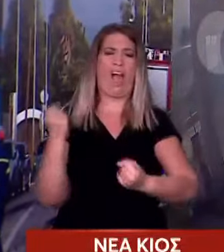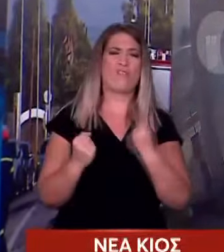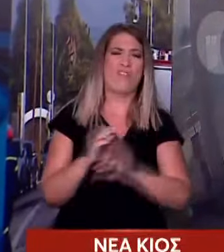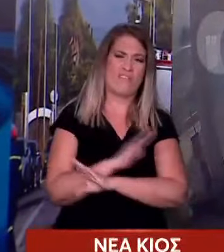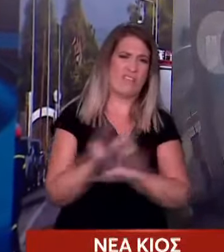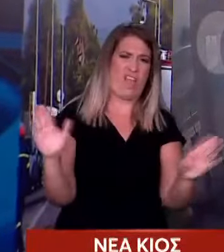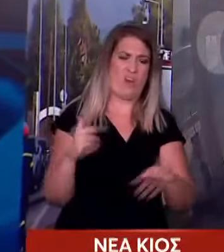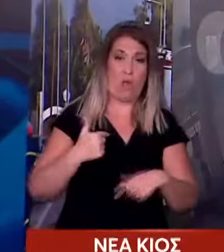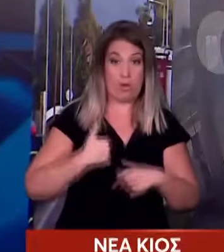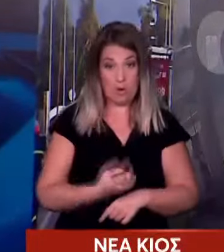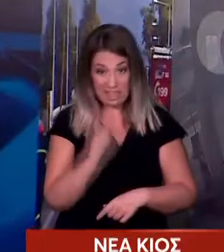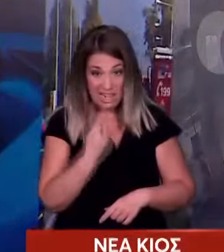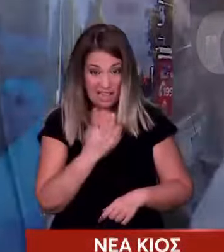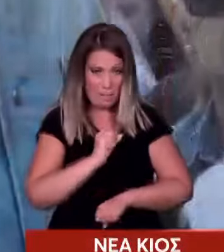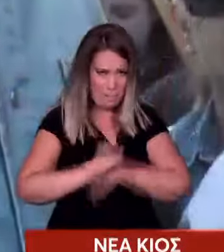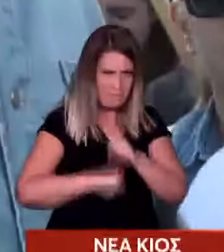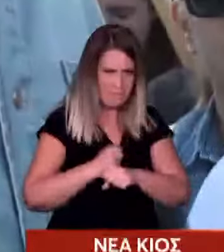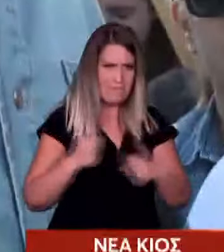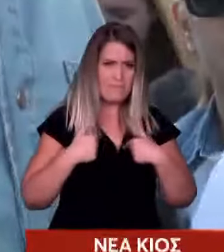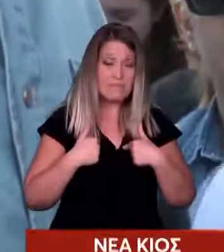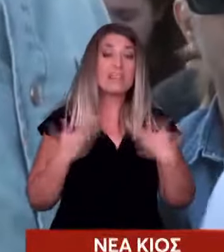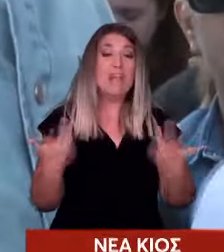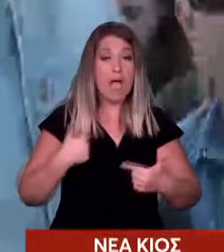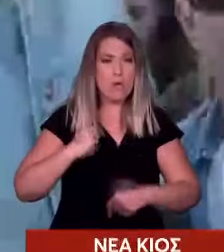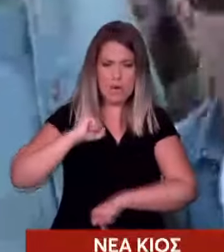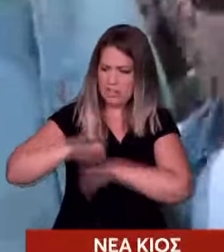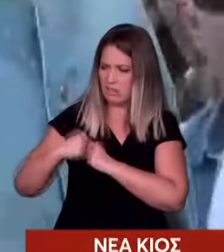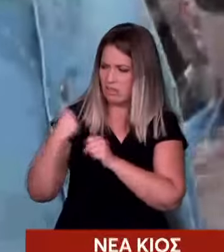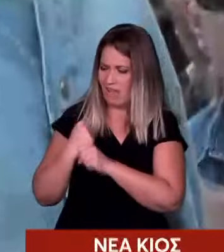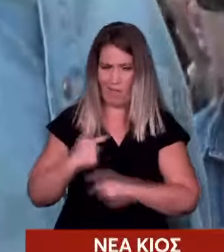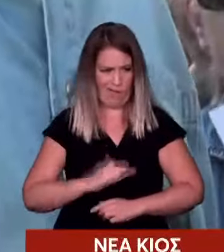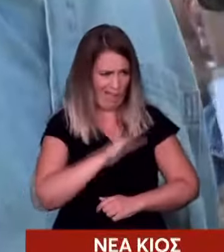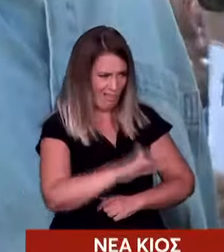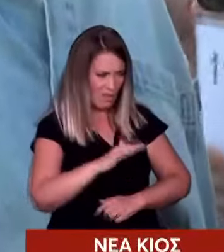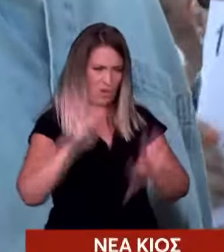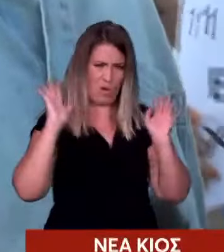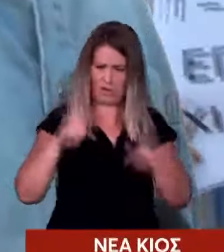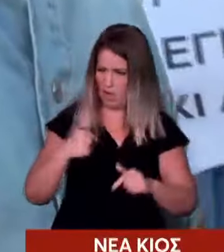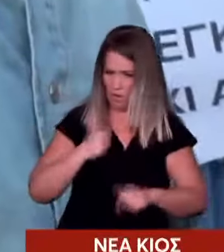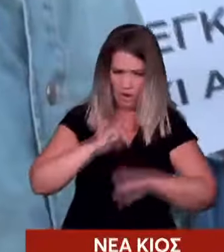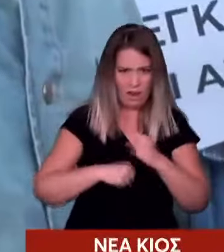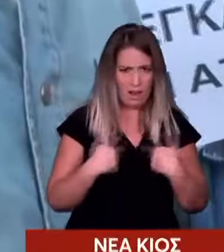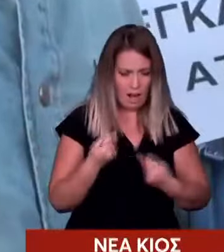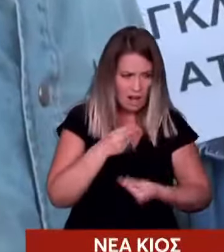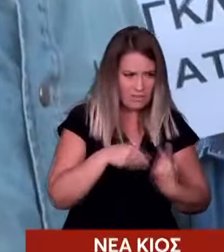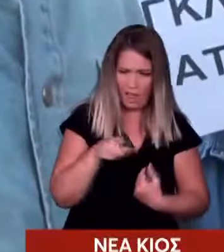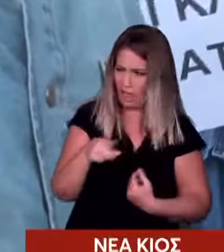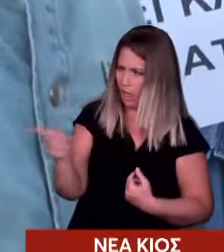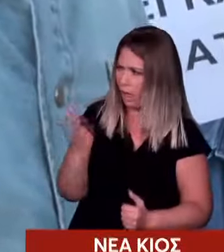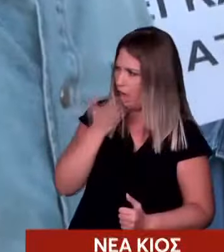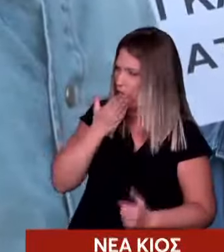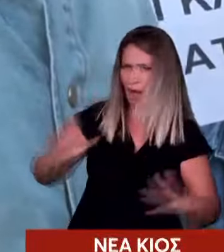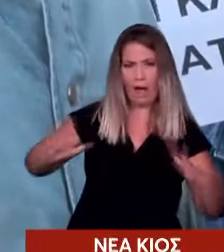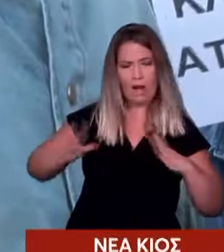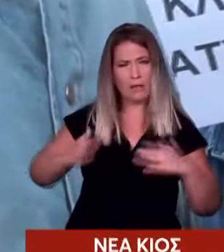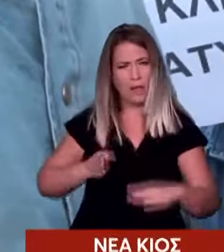έχω 4 παιδιά και παλεύω, δεν έχω πάρει ένα αυτοκίνητο που να είναι ασφαλές για τα παιδιά μου. Γιατί δεν μου φτάνουν τα οικονομικά μου. Και πάω στο